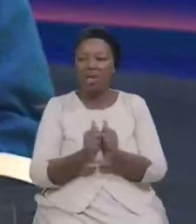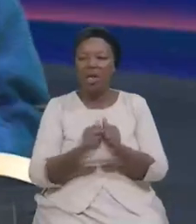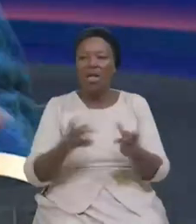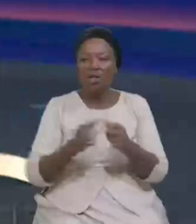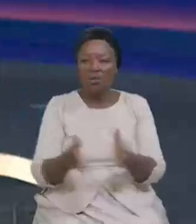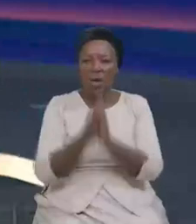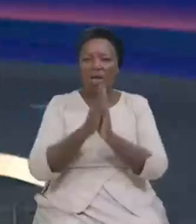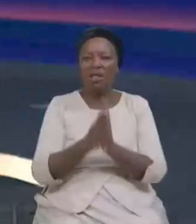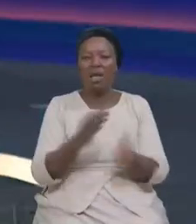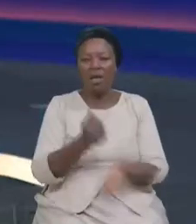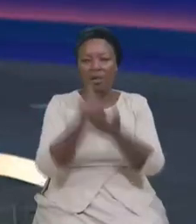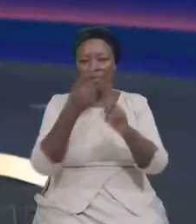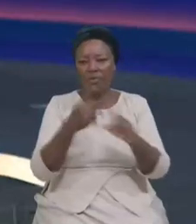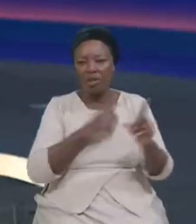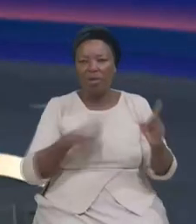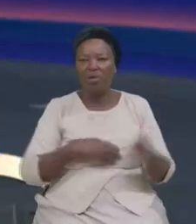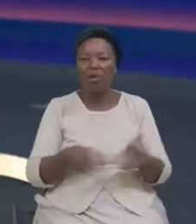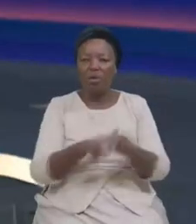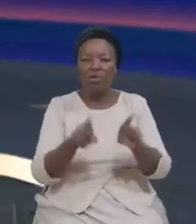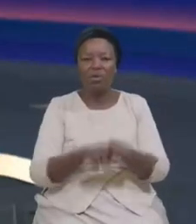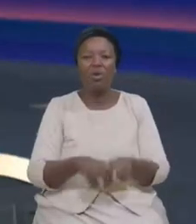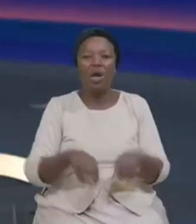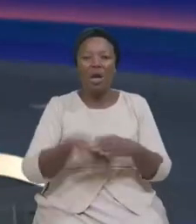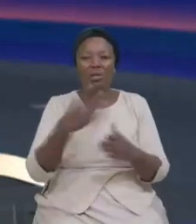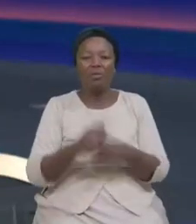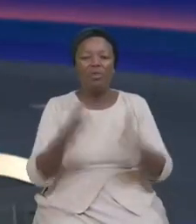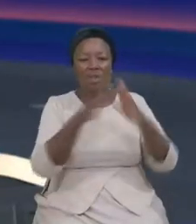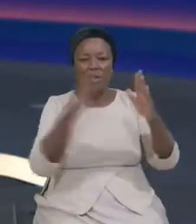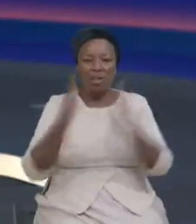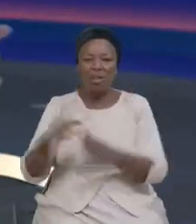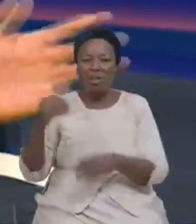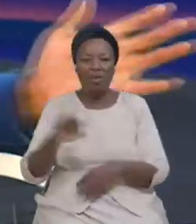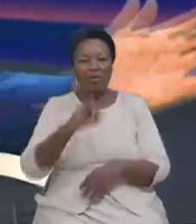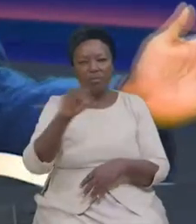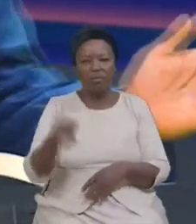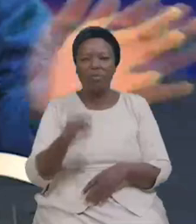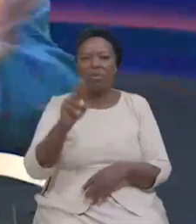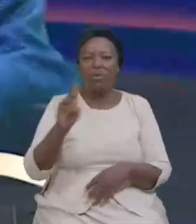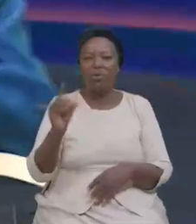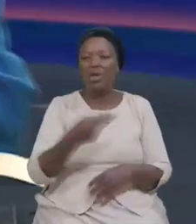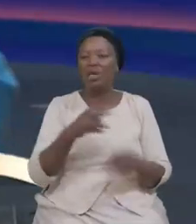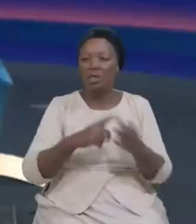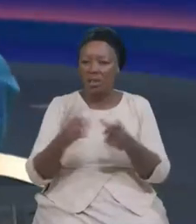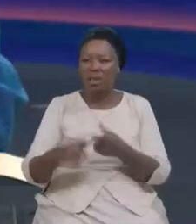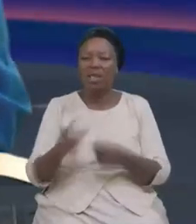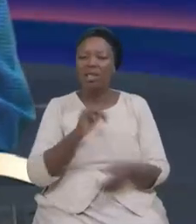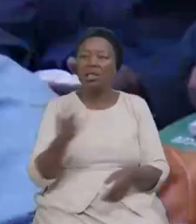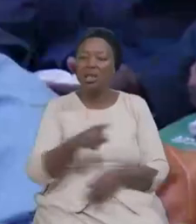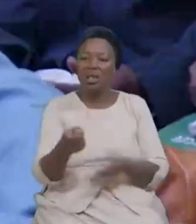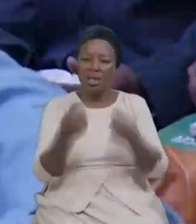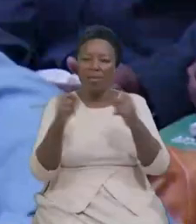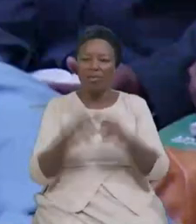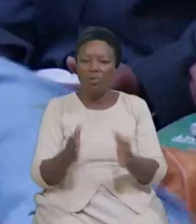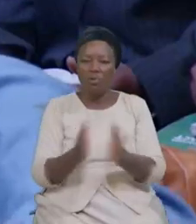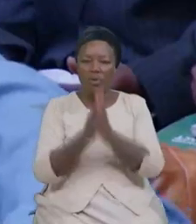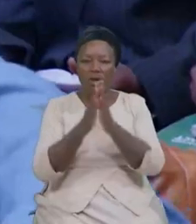vint de toutes les villes de Juda pour chercher l'Éternel. Alors, ils s'assemblèrent pour chercher l'Éternel.